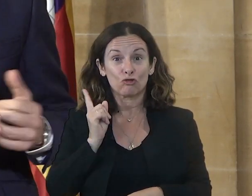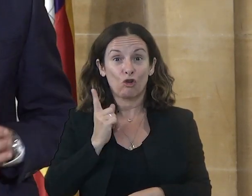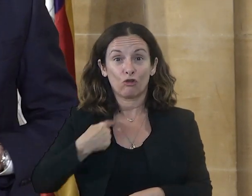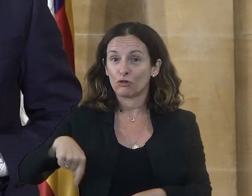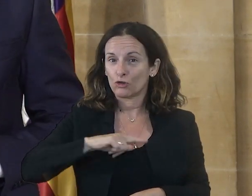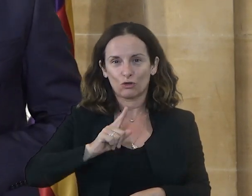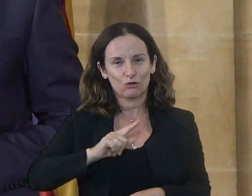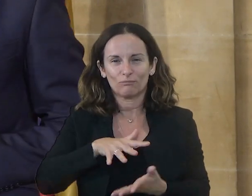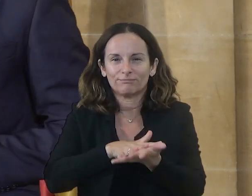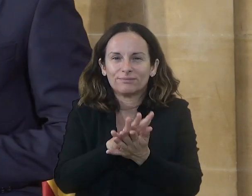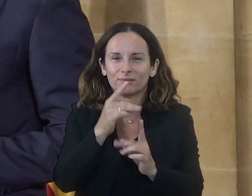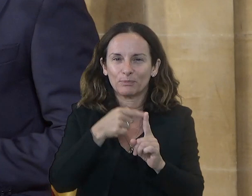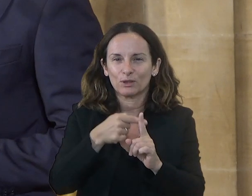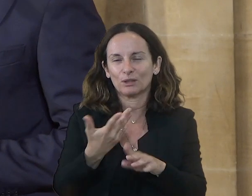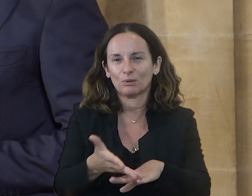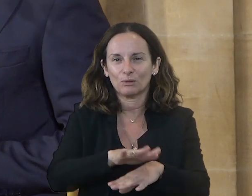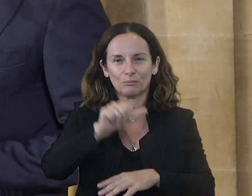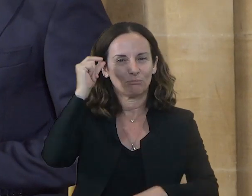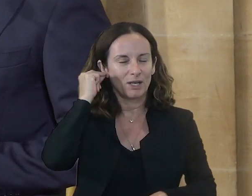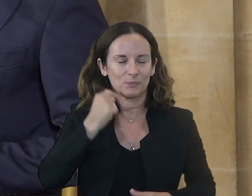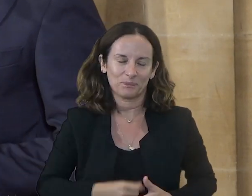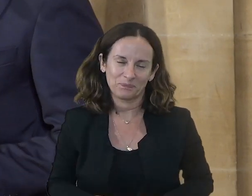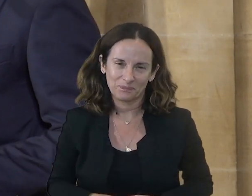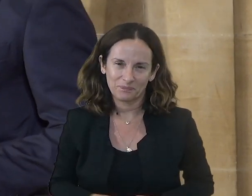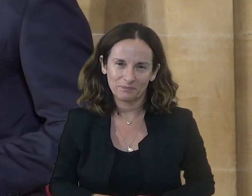no únicament de nosaltres, sinó de tots els mallorquins.